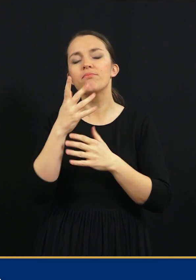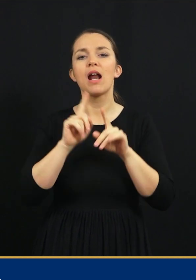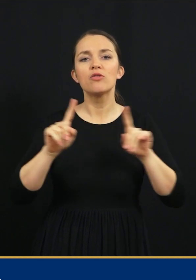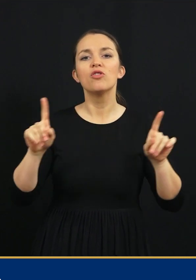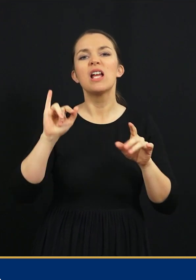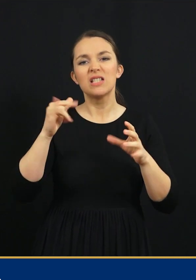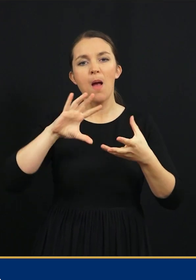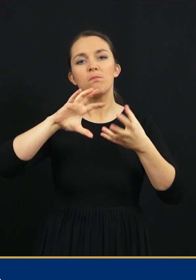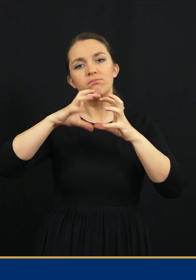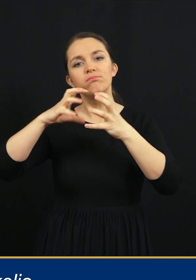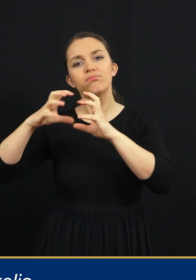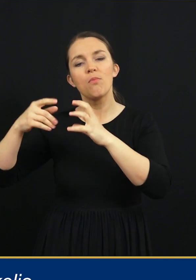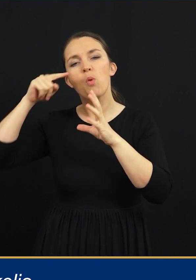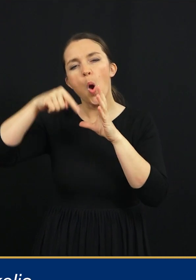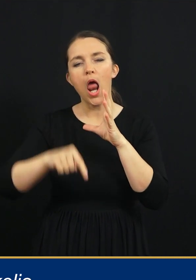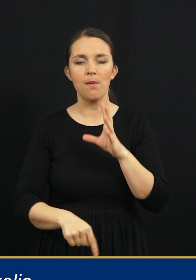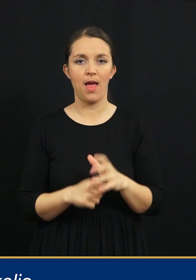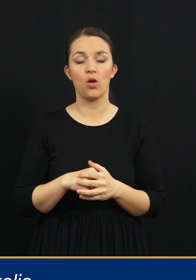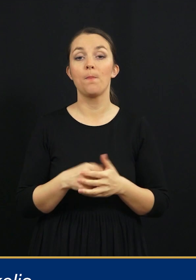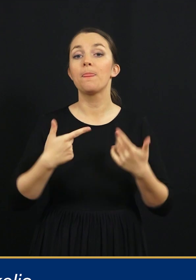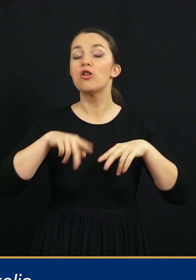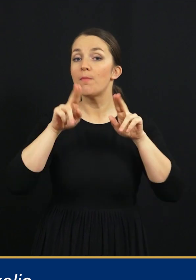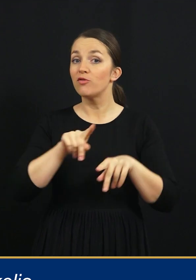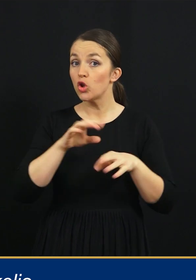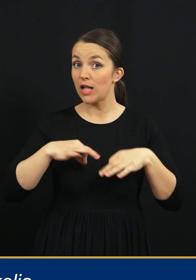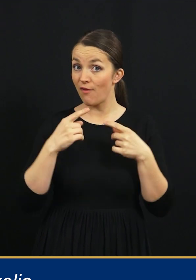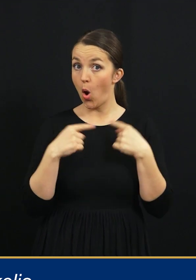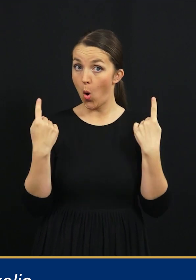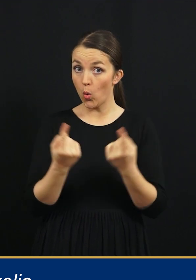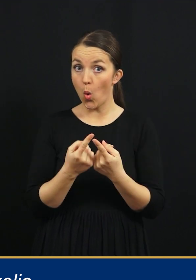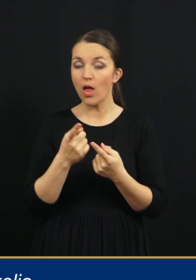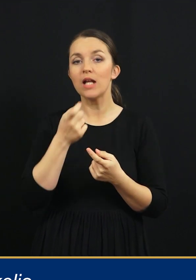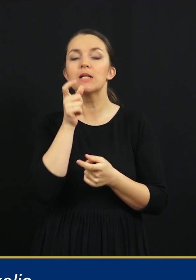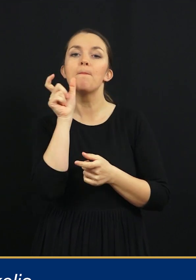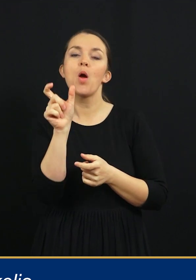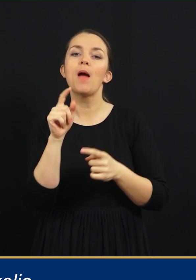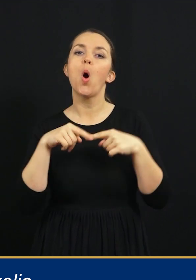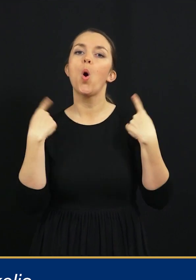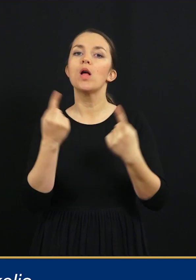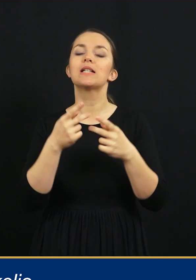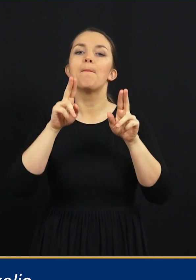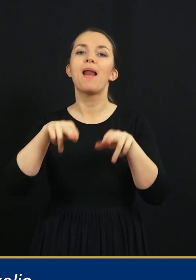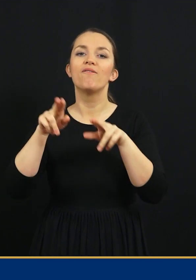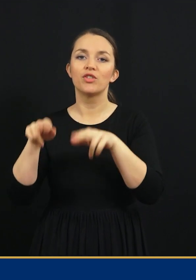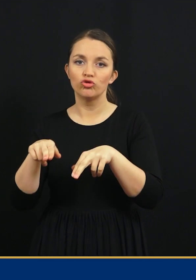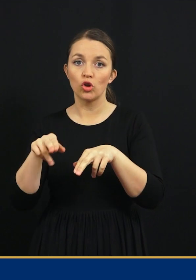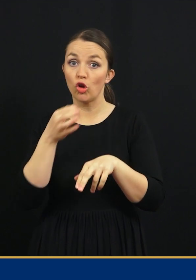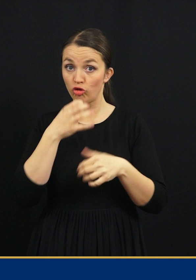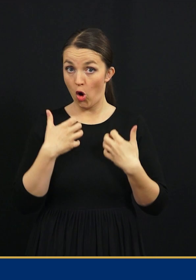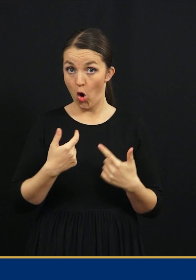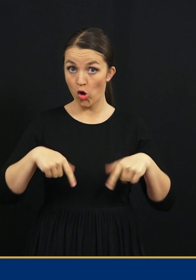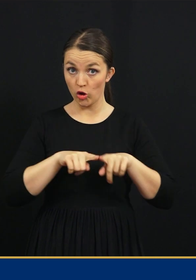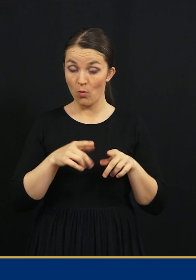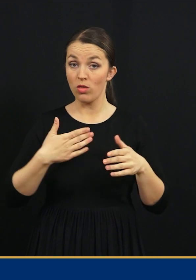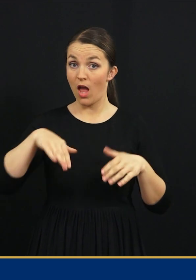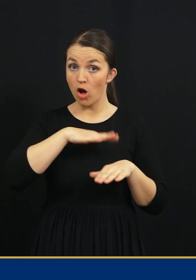in poglabljajo. Naša pravica do zdravega okolja izhaja iz pojma okoljske pravičnosti. Če hočemo, da